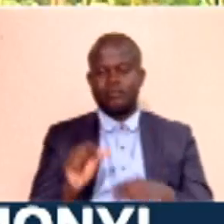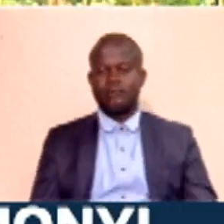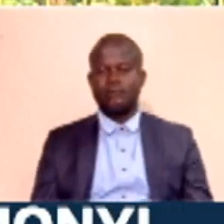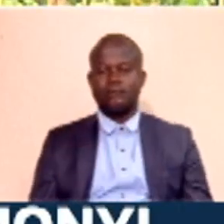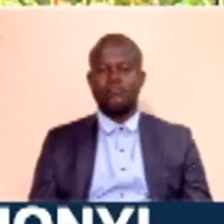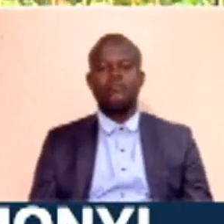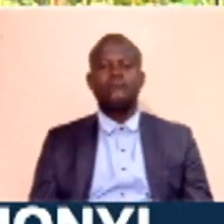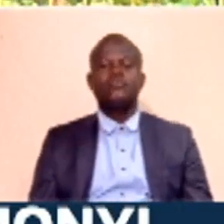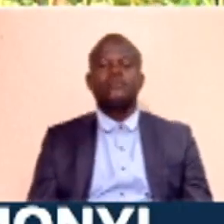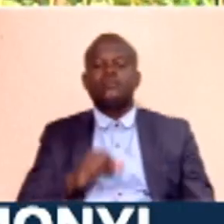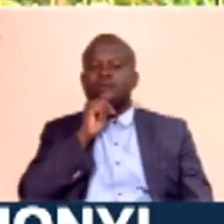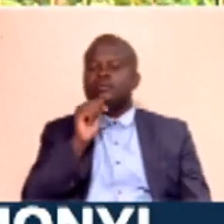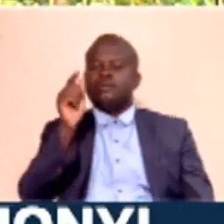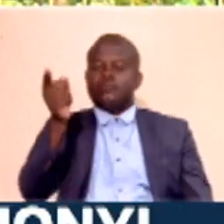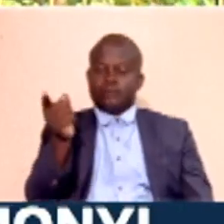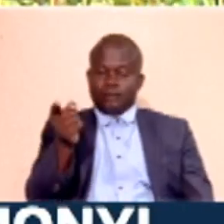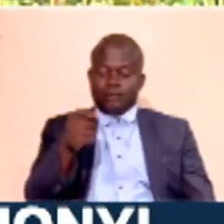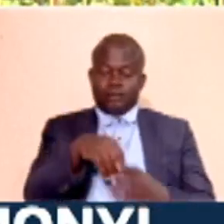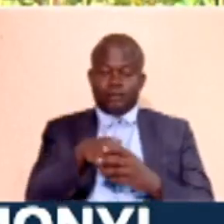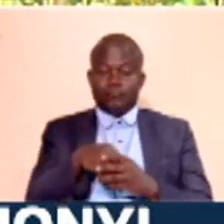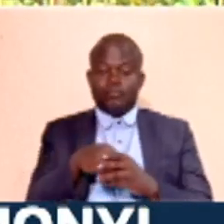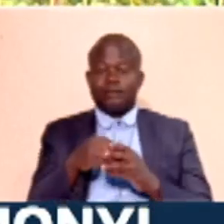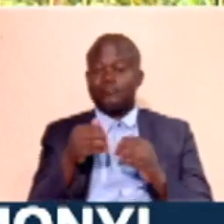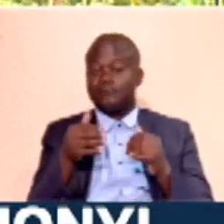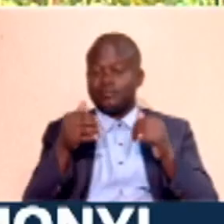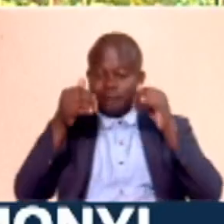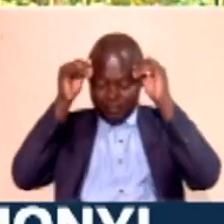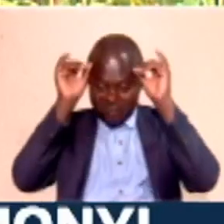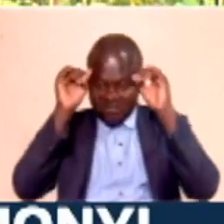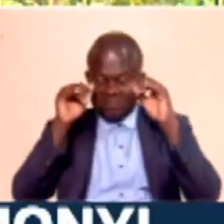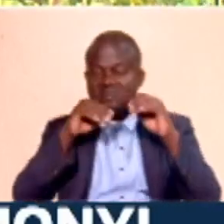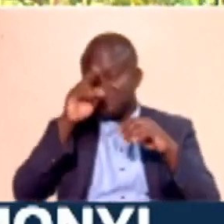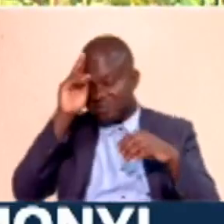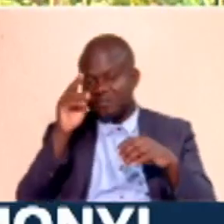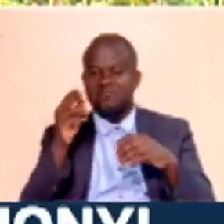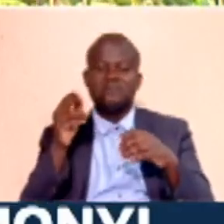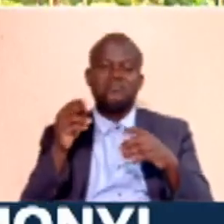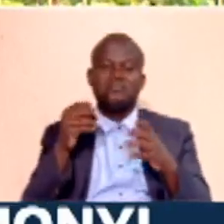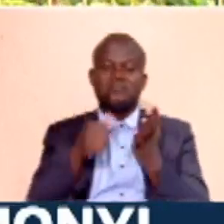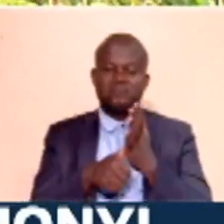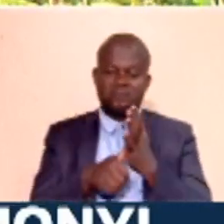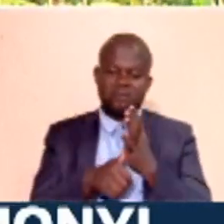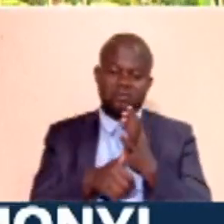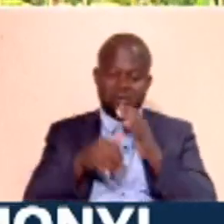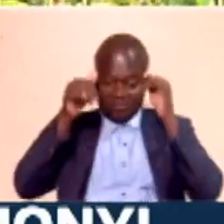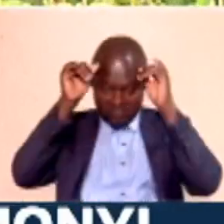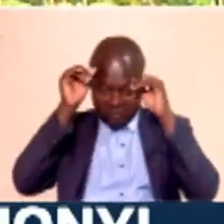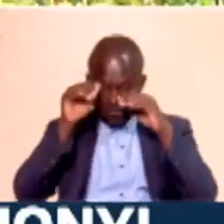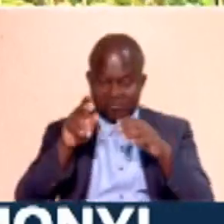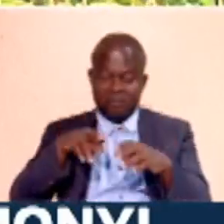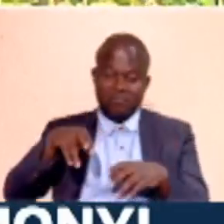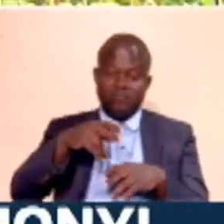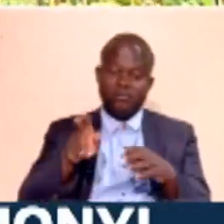nta ujya kubangurira itungo baburaho banyura mbese ni ibibazo inka zicaho